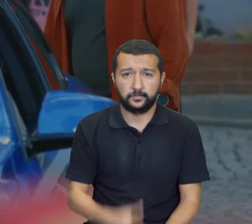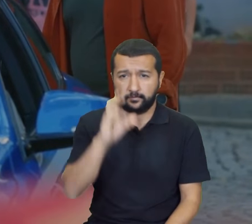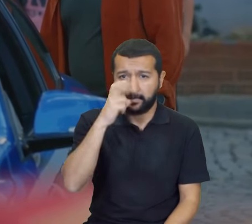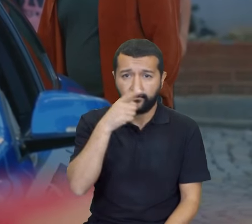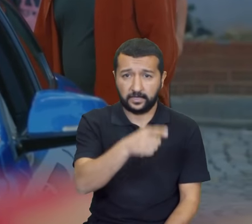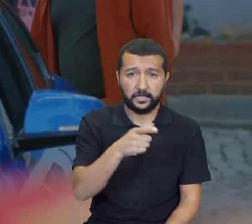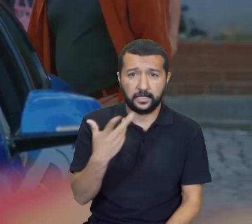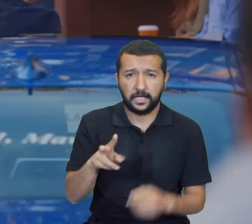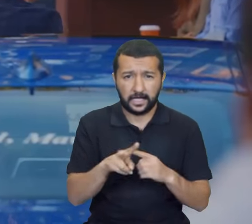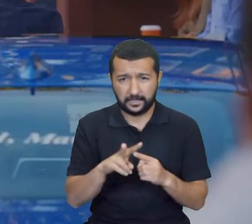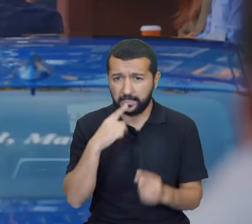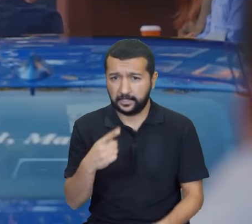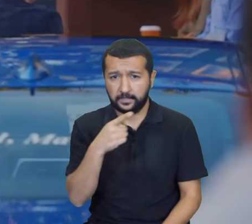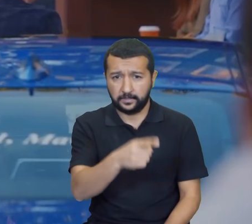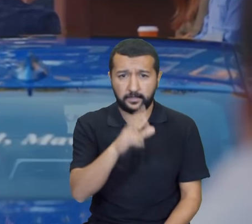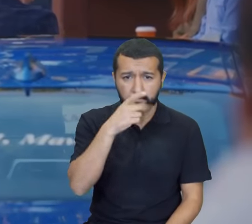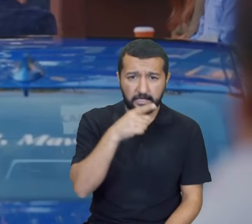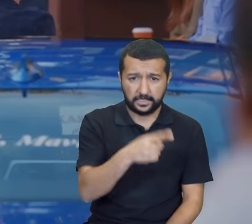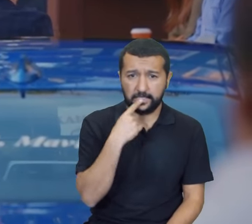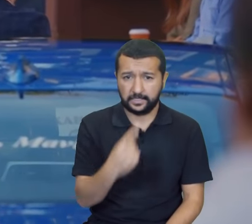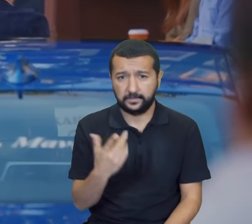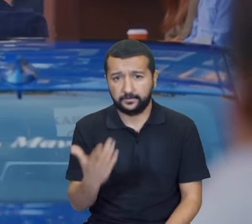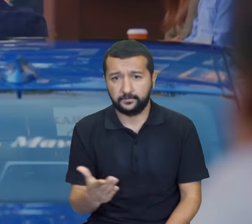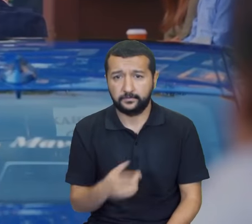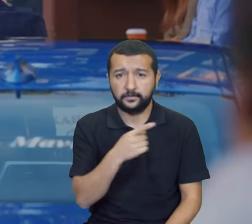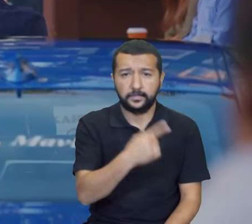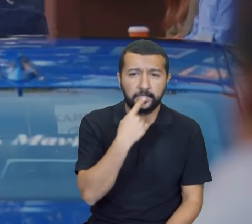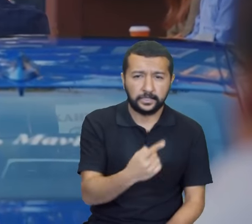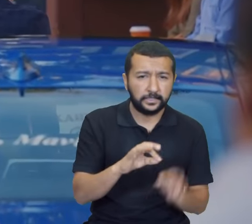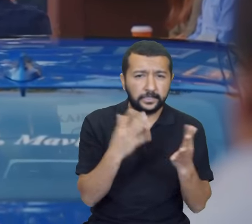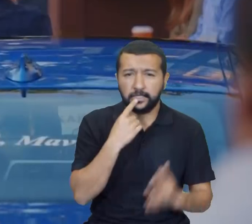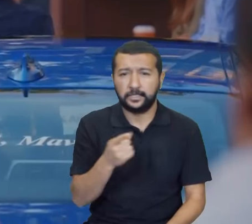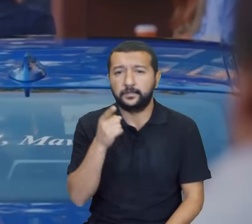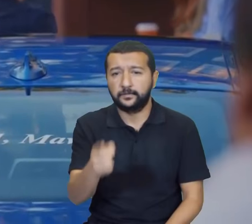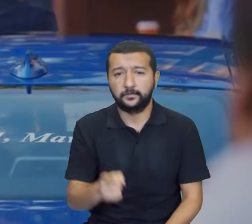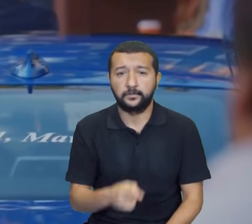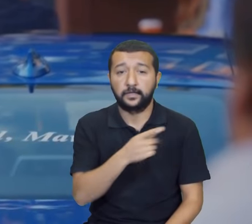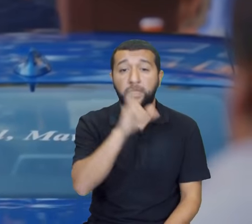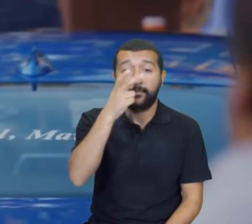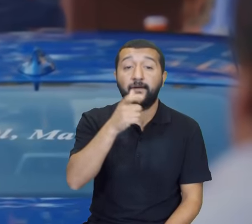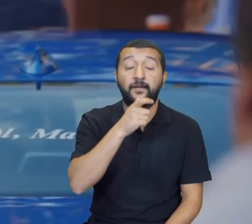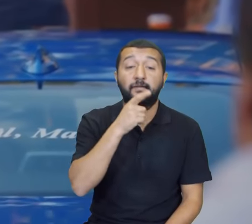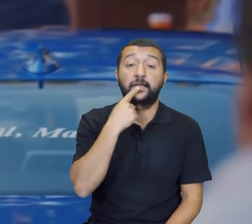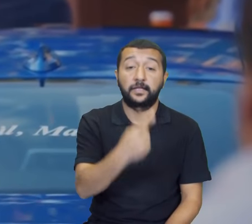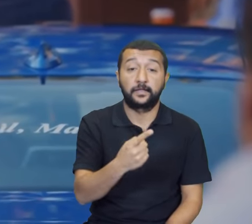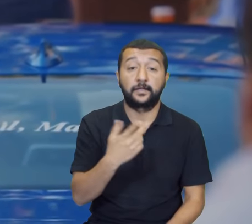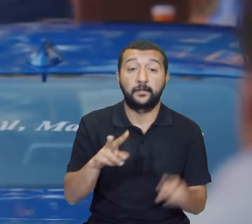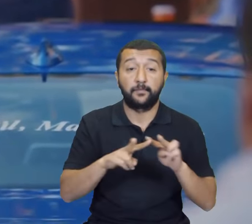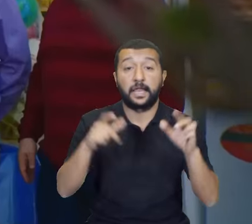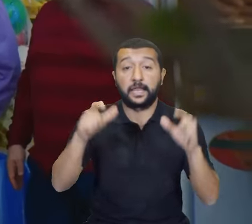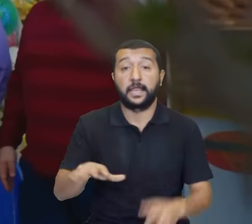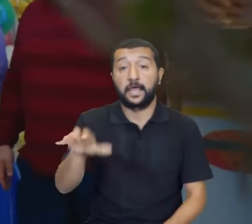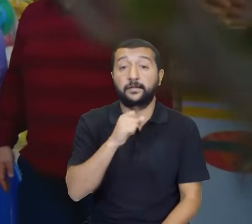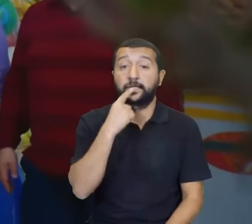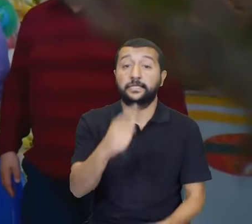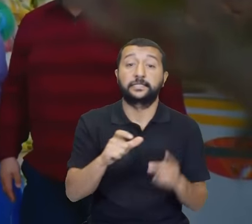Mavi kahre mi dedi? Mari vane mi dedi? Marinara mı dedi? Ne dedi bu ya? Mavi kahve malikane